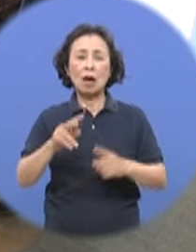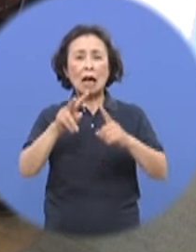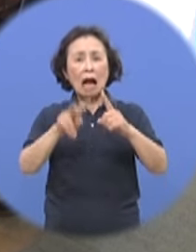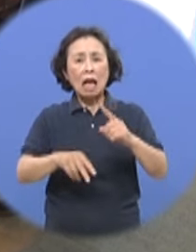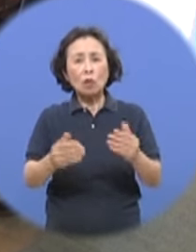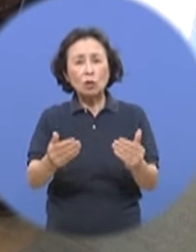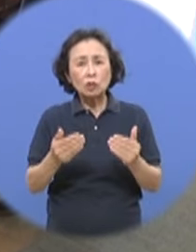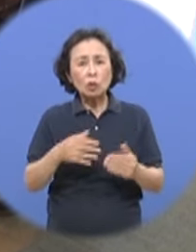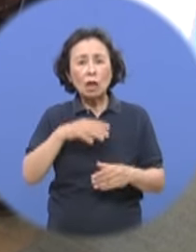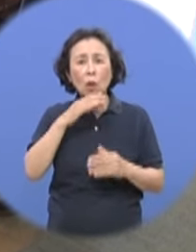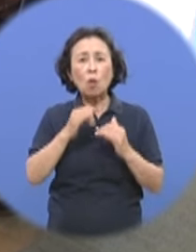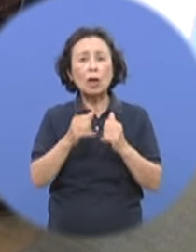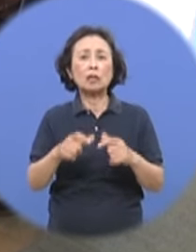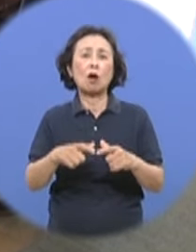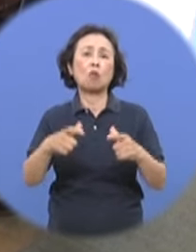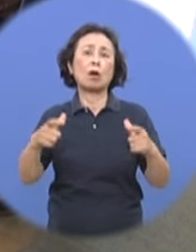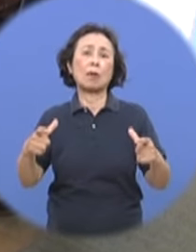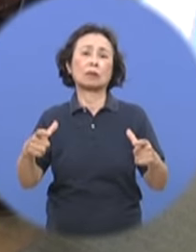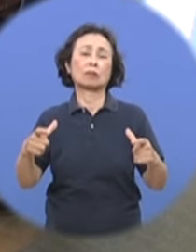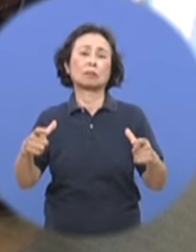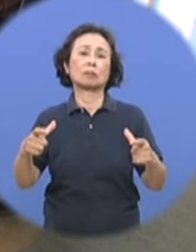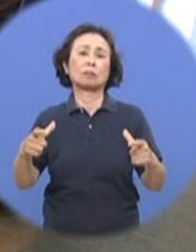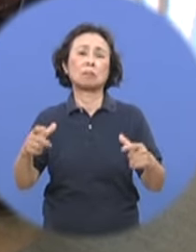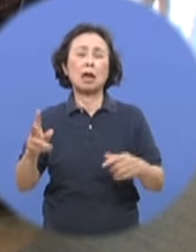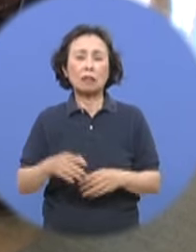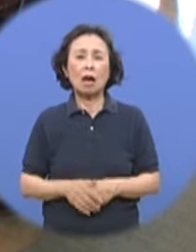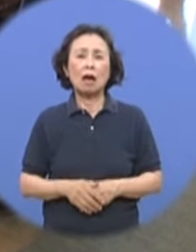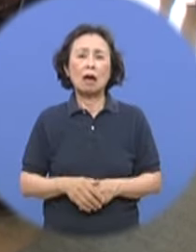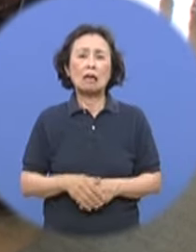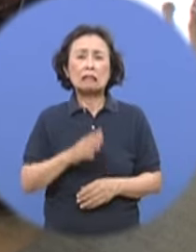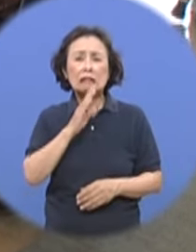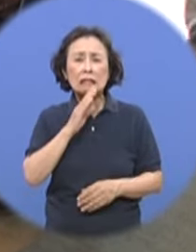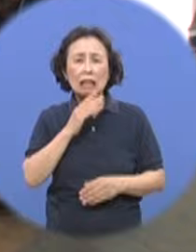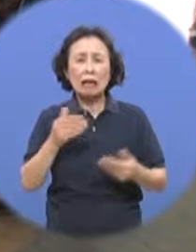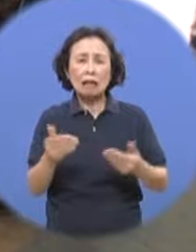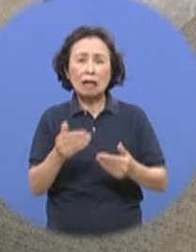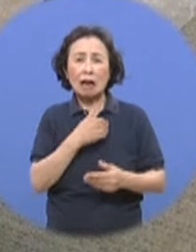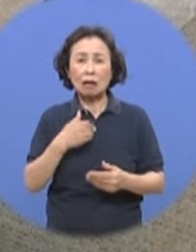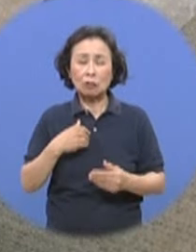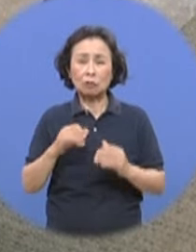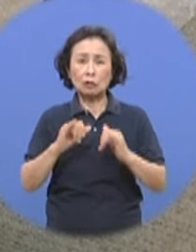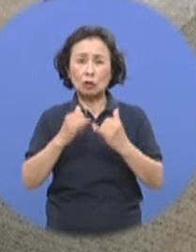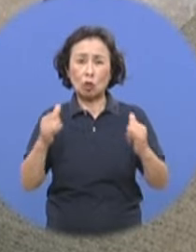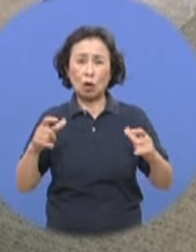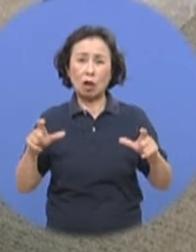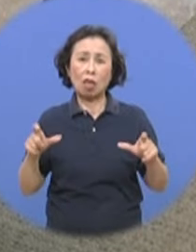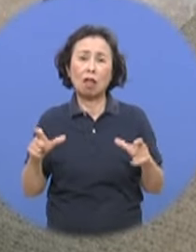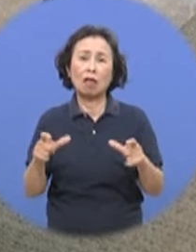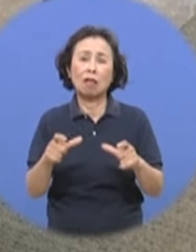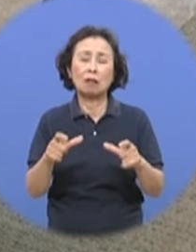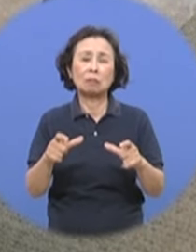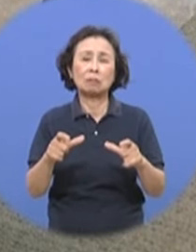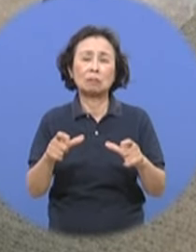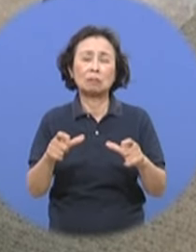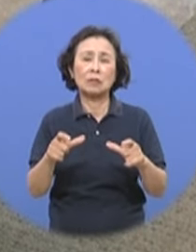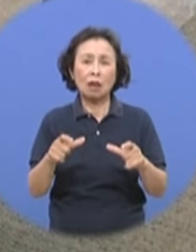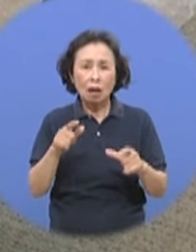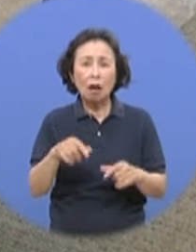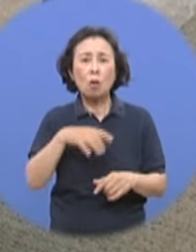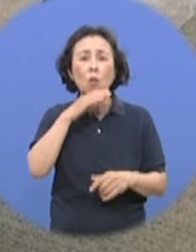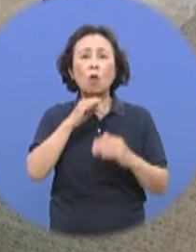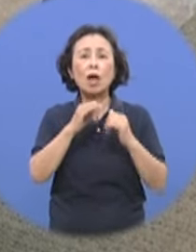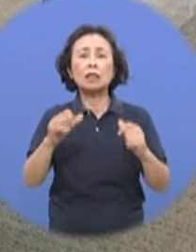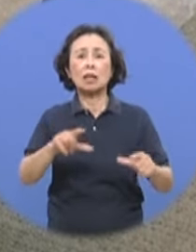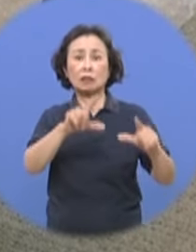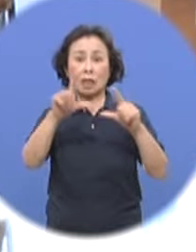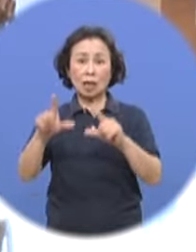要とする高齢者が増える一方、現役世代の減少が見込まれており、高齢者の生活を支えていくためには